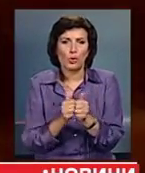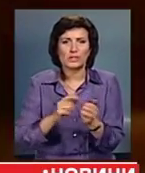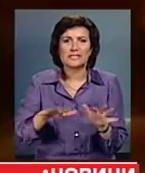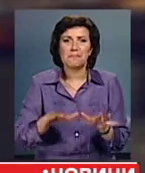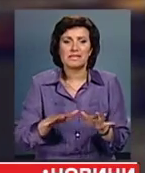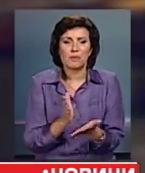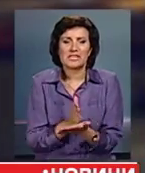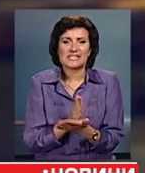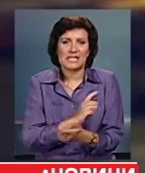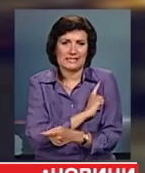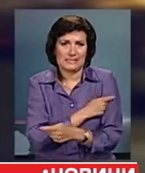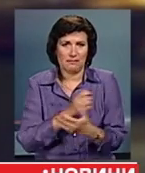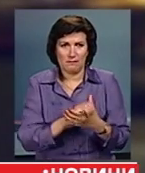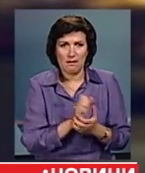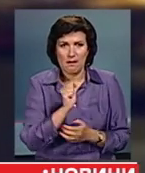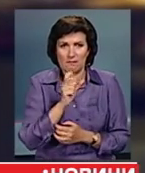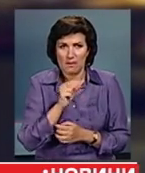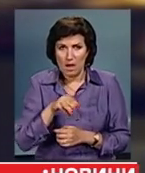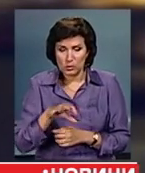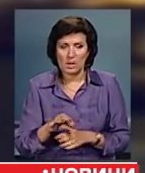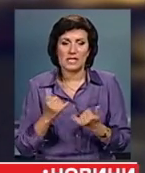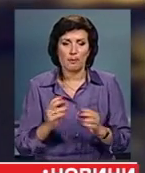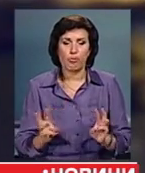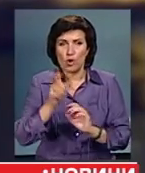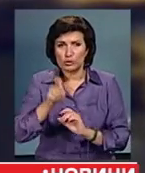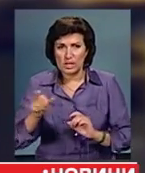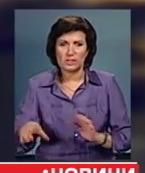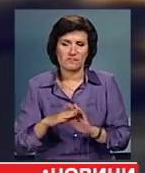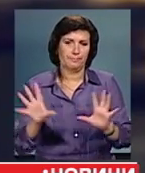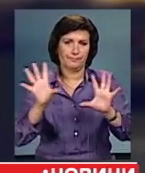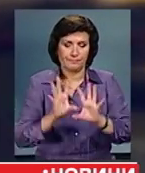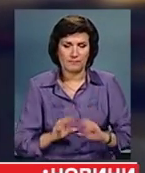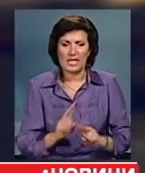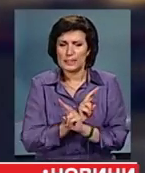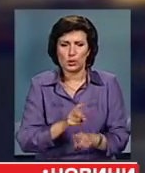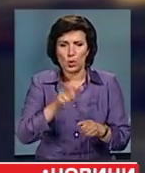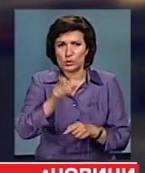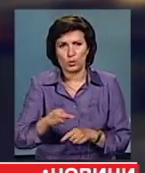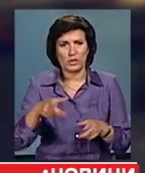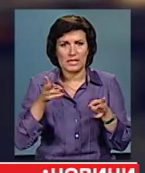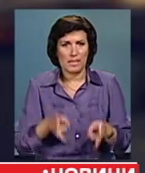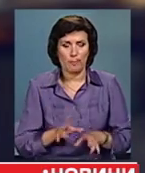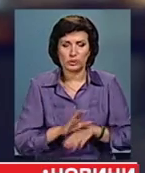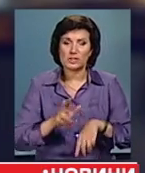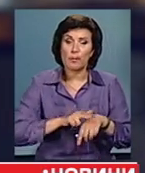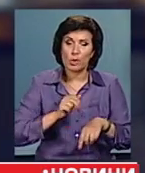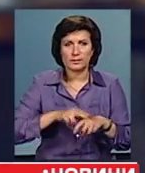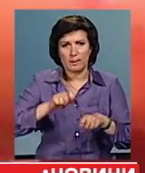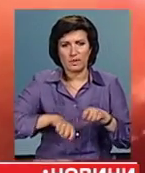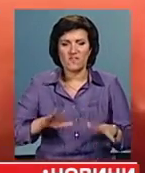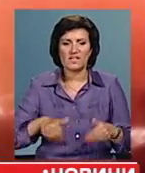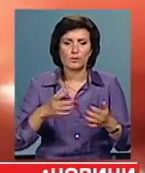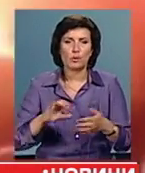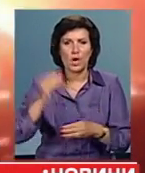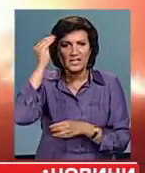місцем дислокації сил Альянсу. Нині пожежники вже взяли стихію під контроль. Ніхто із людей не постраждав. Поліція перевіряє версію